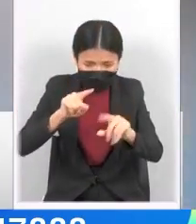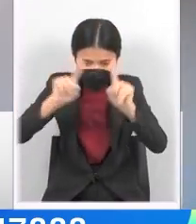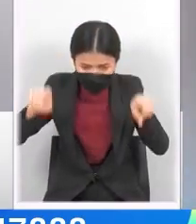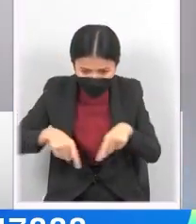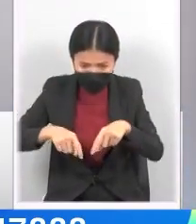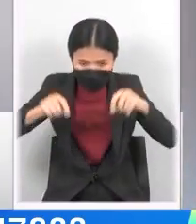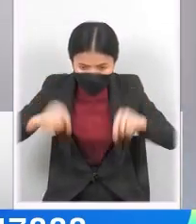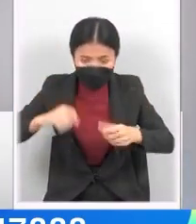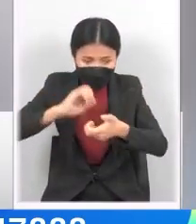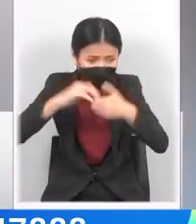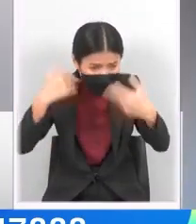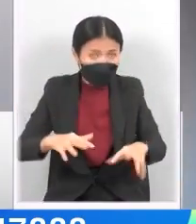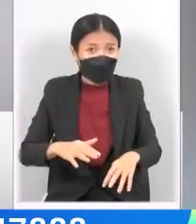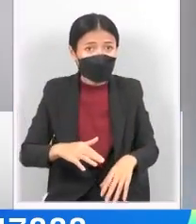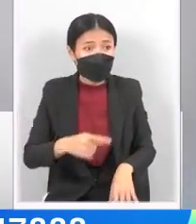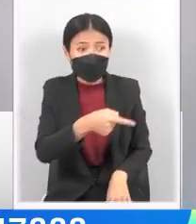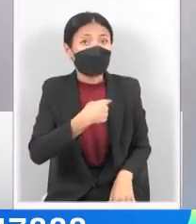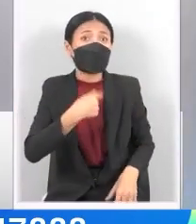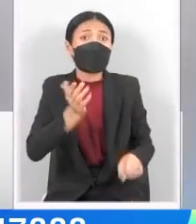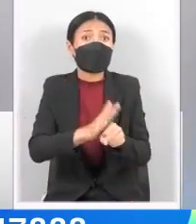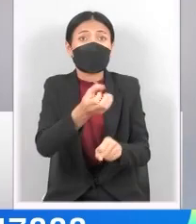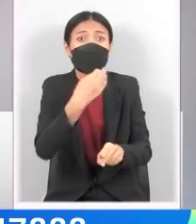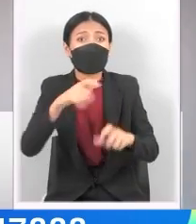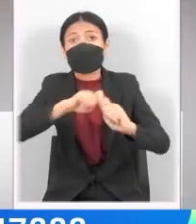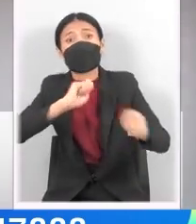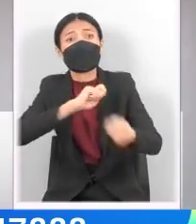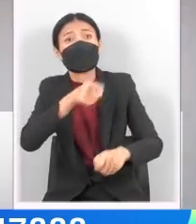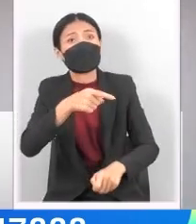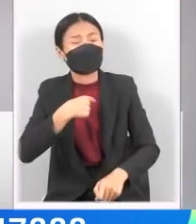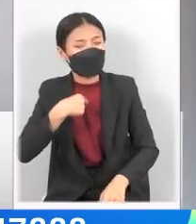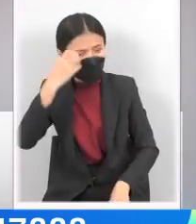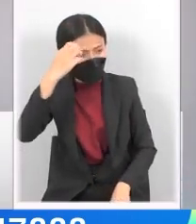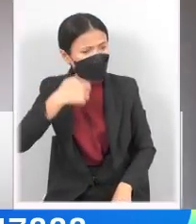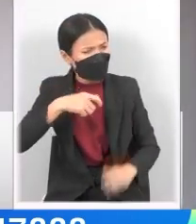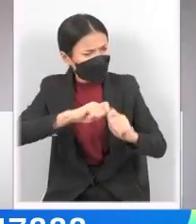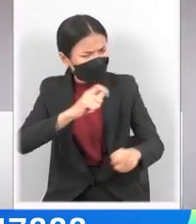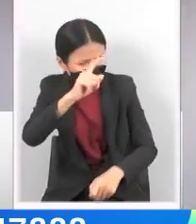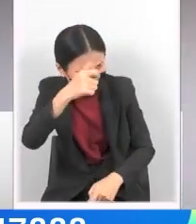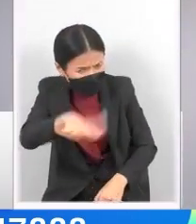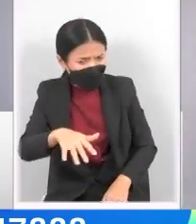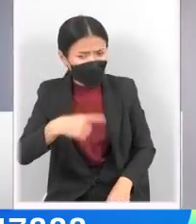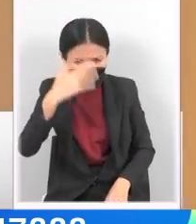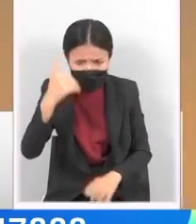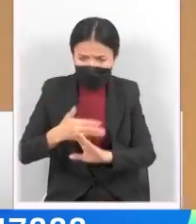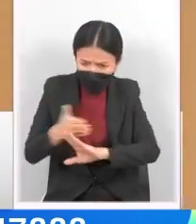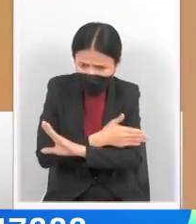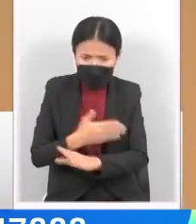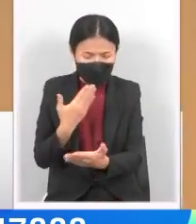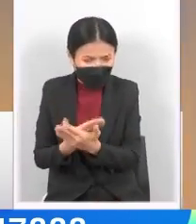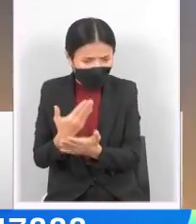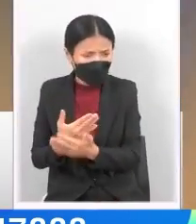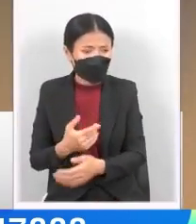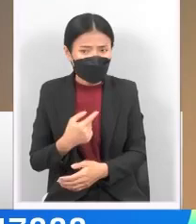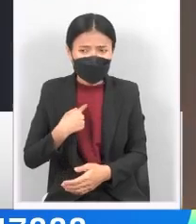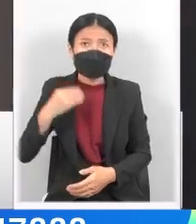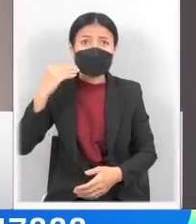งไม่พอใจครับบอกให้ฉีกสัญญาทิ้งไปเลยหนุ่มคนนี้ก็เลยโมโหครับขึ้นเสียงดังว่าจะฉีกได้ยังไงเพราะก่อนเข้าไปอยู่เนี่ยผู้เช่าก็ปรับปรุงสภา